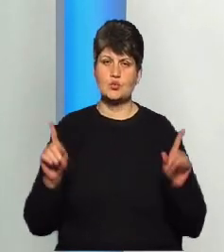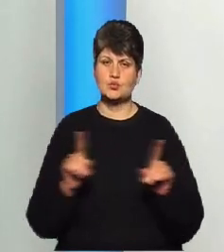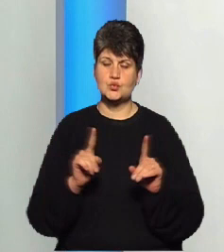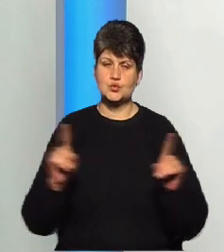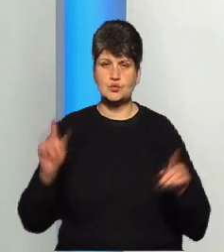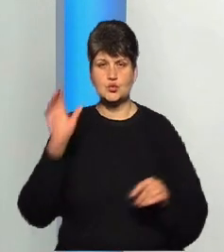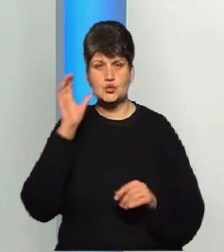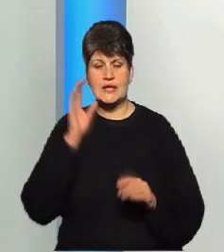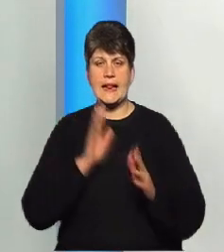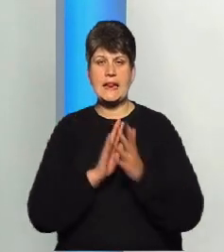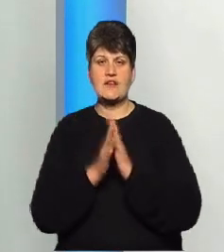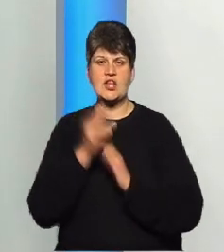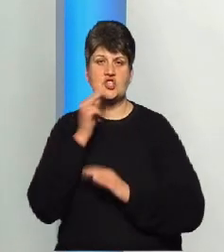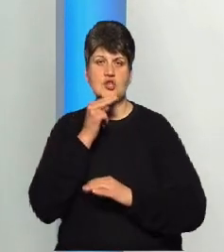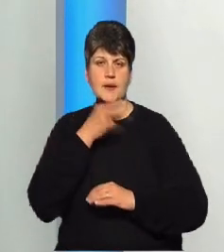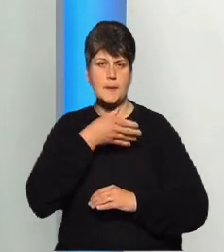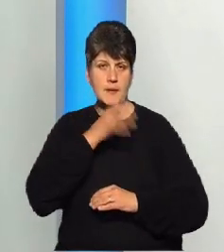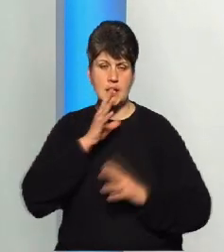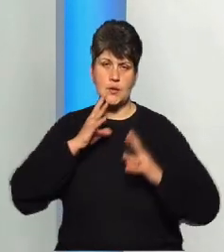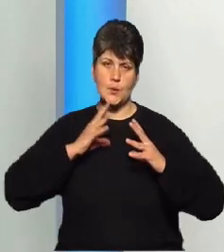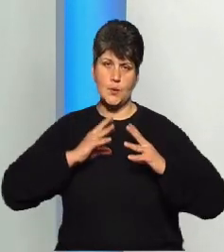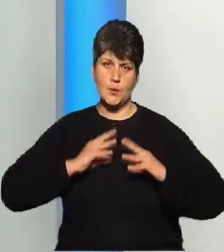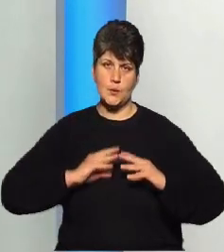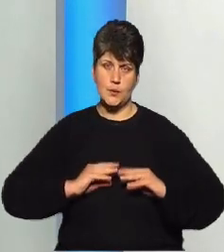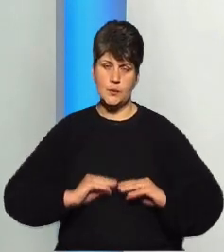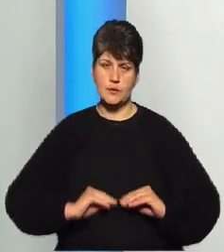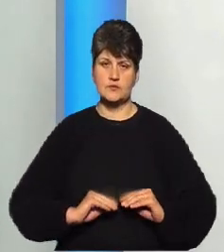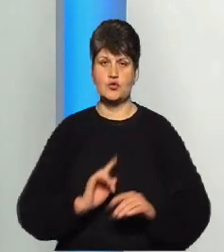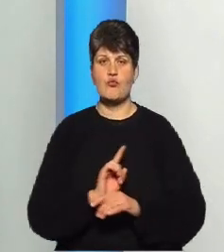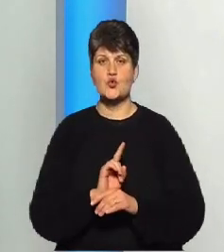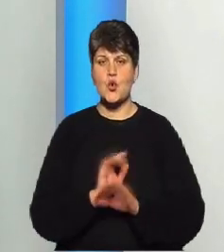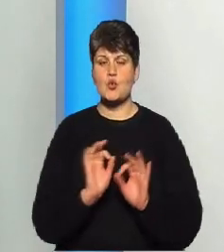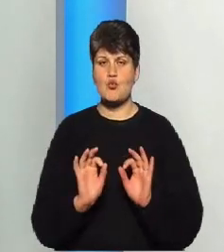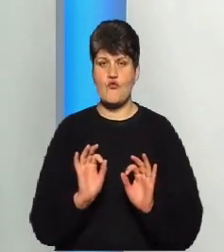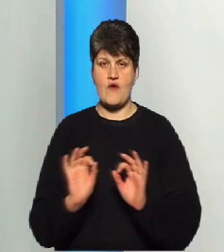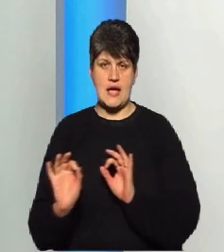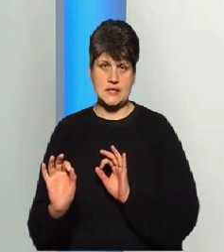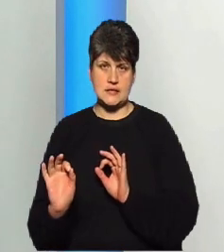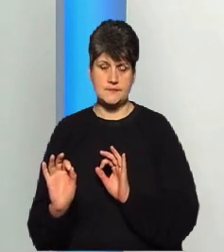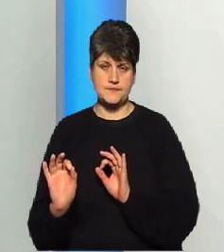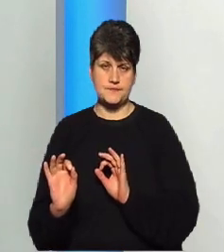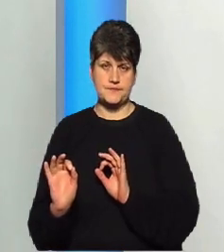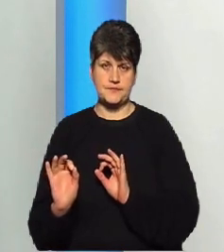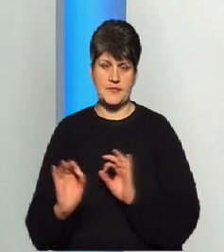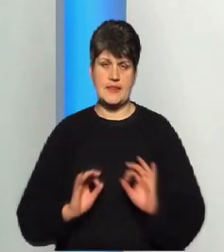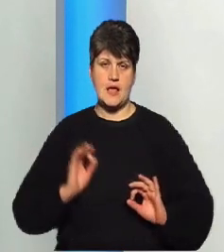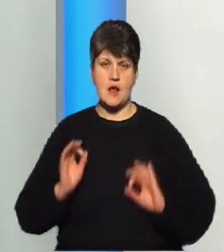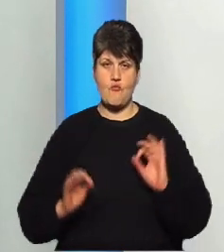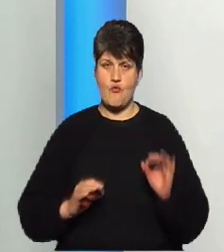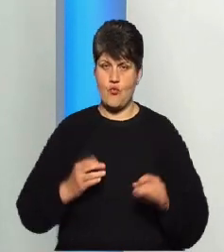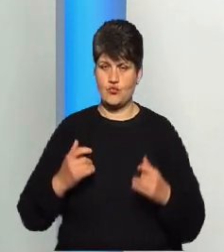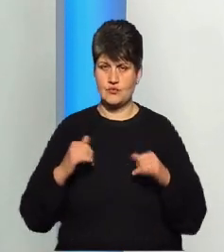для заспокоєння, власне, щоб внормувати таку от нервову діяльність на такій, знаєте, знаєте,